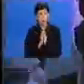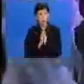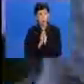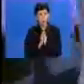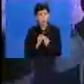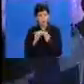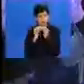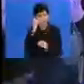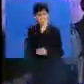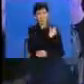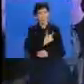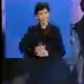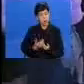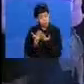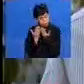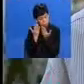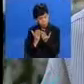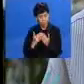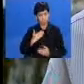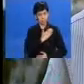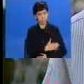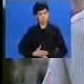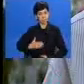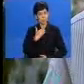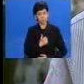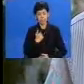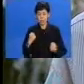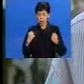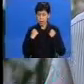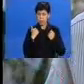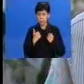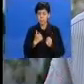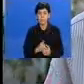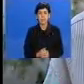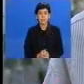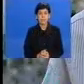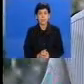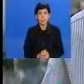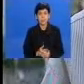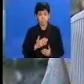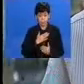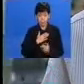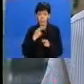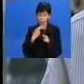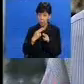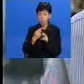ะขอให้พระบาทสมเด็จพระเจ้าอยู่หัวนั้นทรงมีพระพรนามัยที่แข็งแรงสมบูรณ์ค่ะ ถวายพระพร